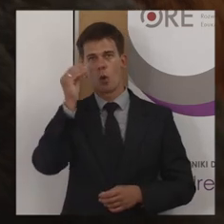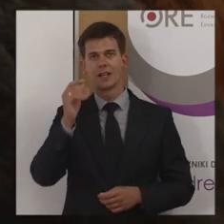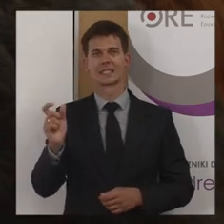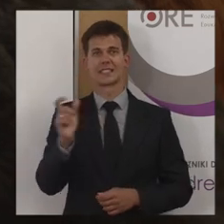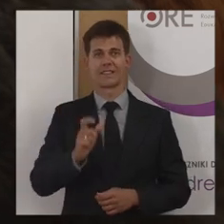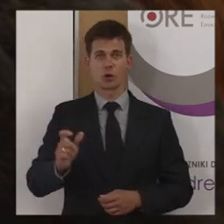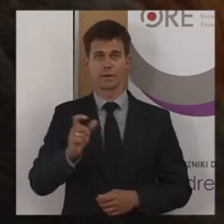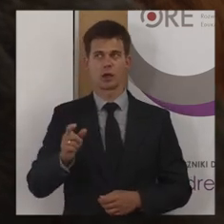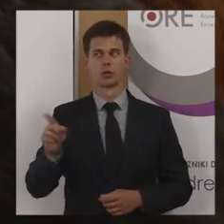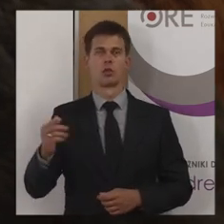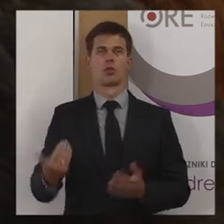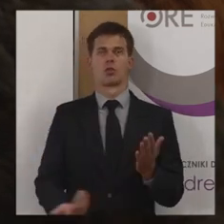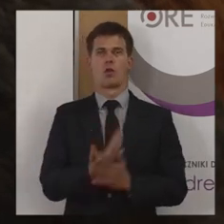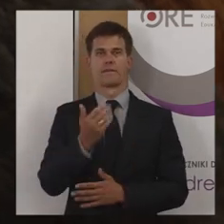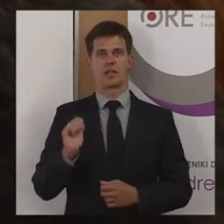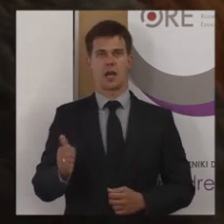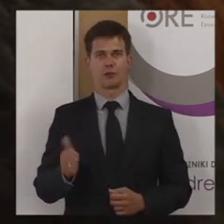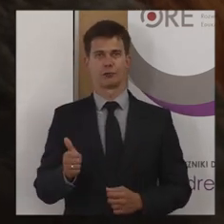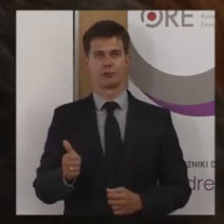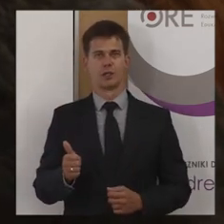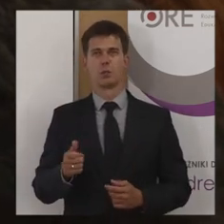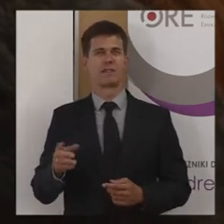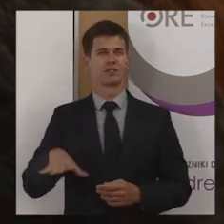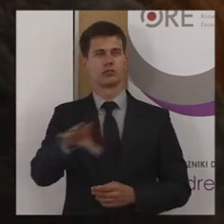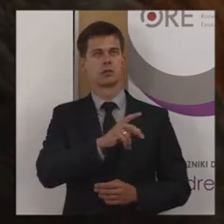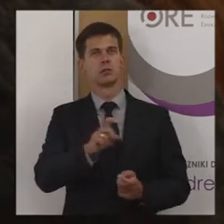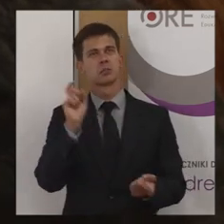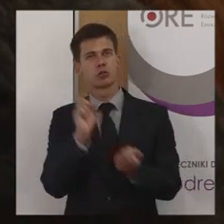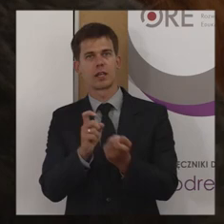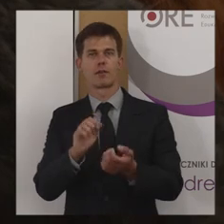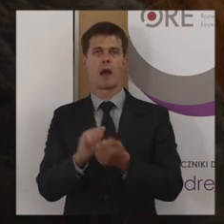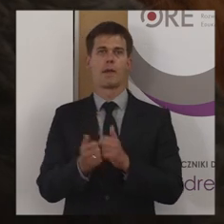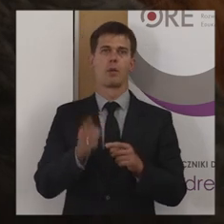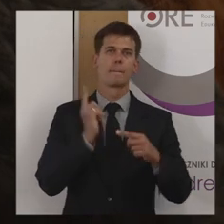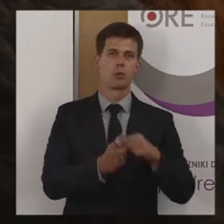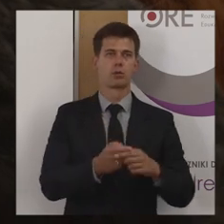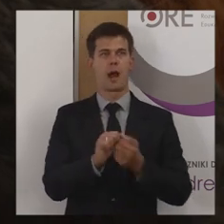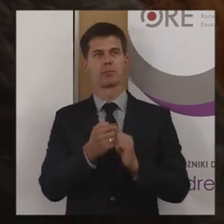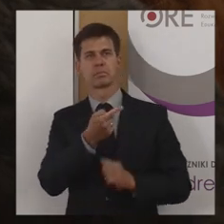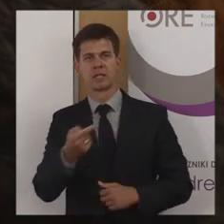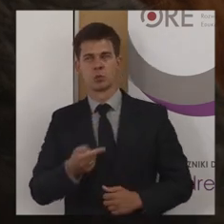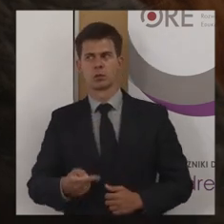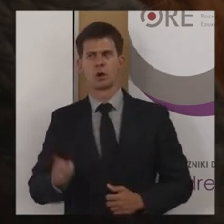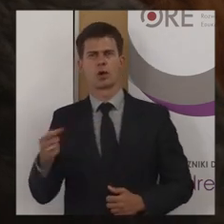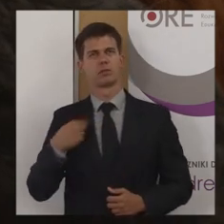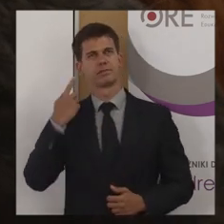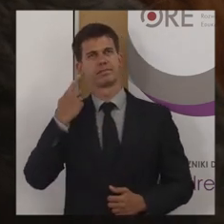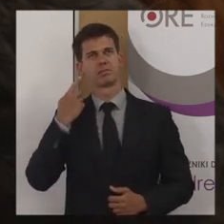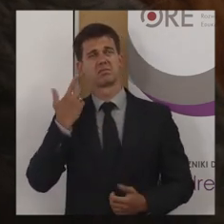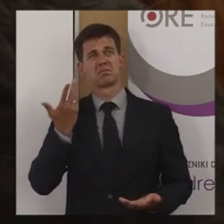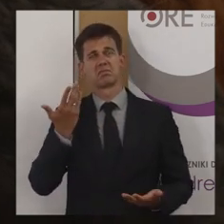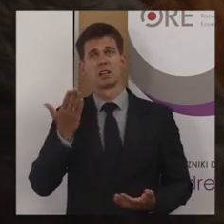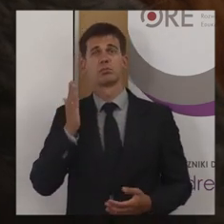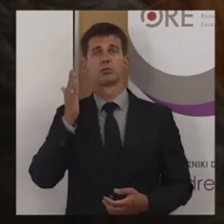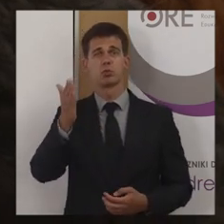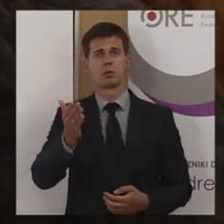i cokolwiek byśmy na ten temat nie mówili, to jest przyszłość, która czy chcemy, czy nie chcemy, nadejdzie i